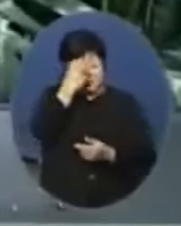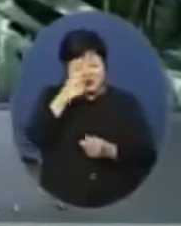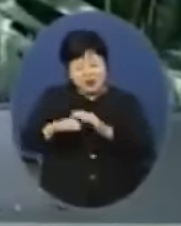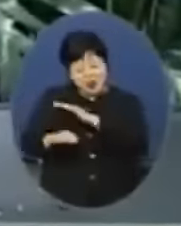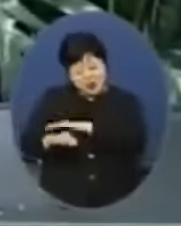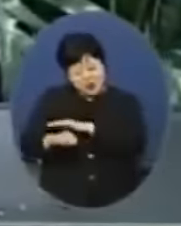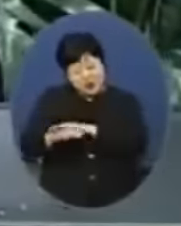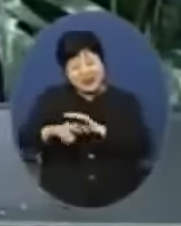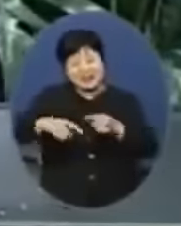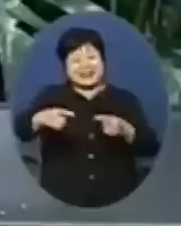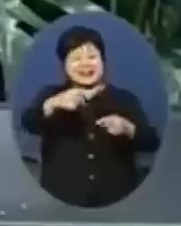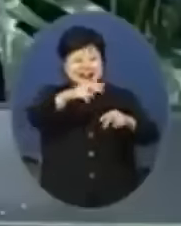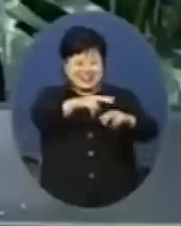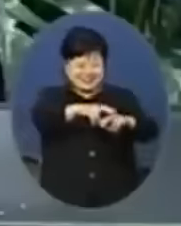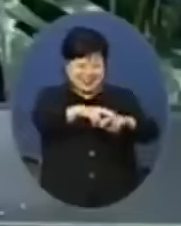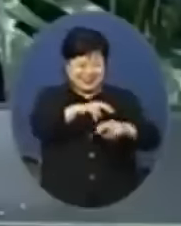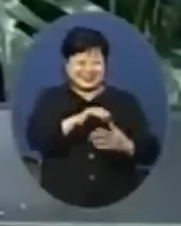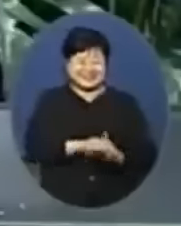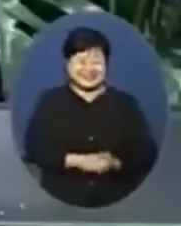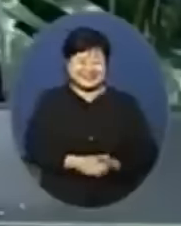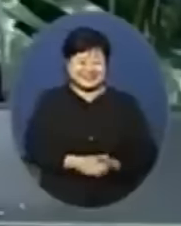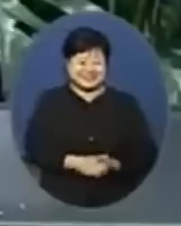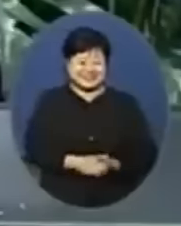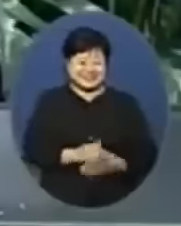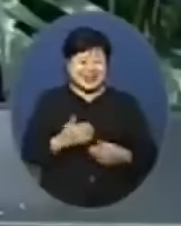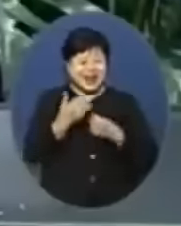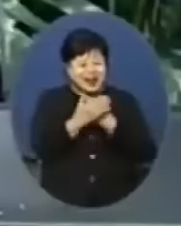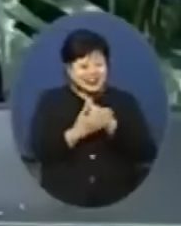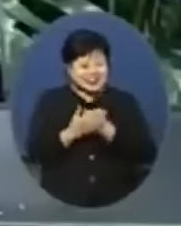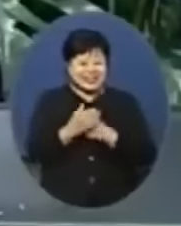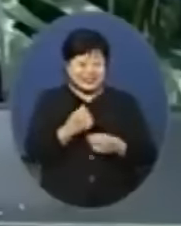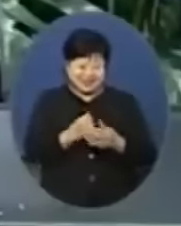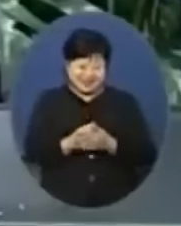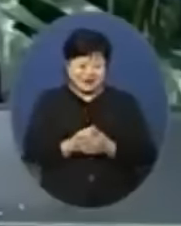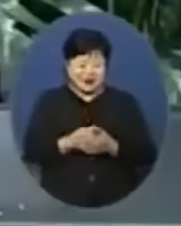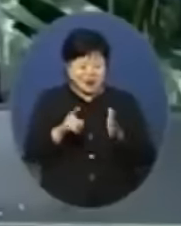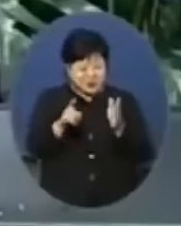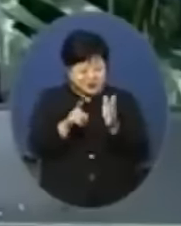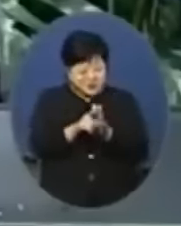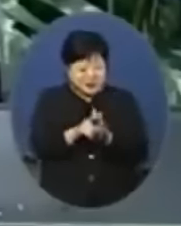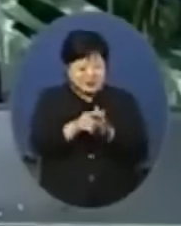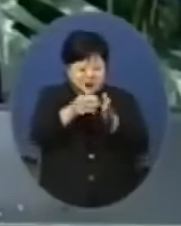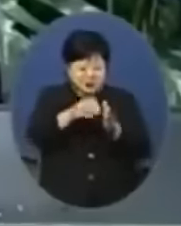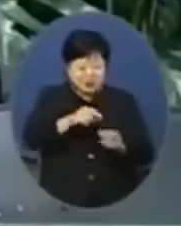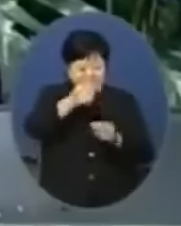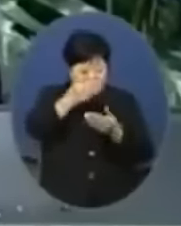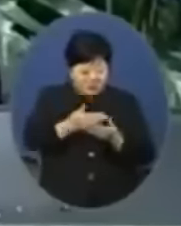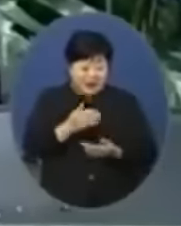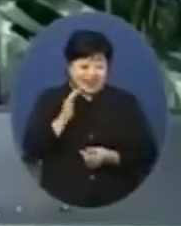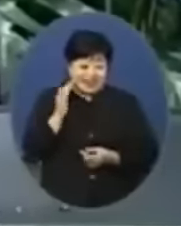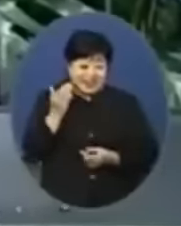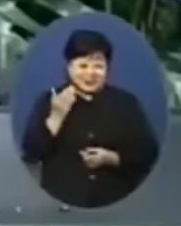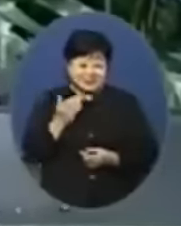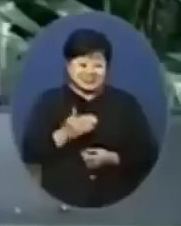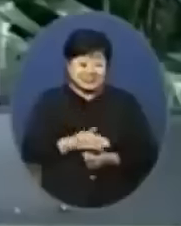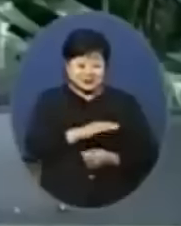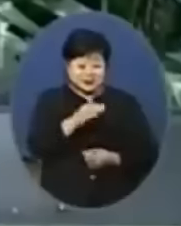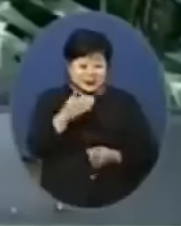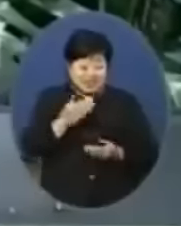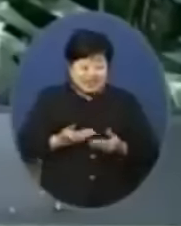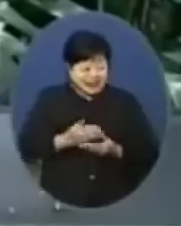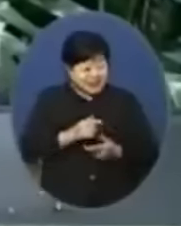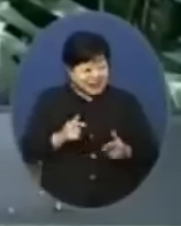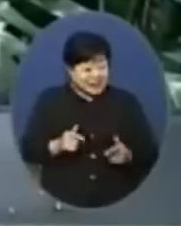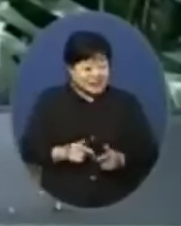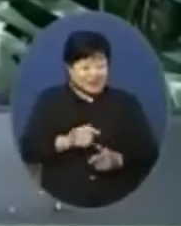우편에 들어가 앉는 것입니다. 그 은혜를 인하여 믿음으로 말미암아 구원을 얻었나니 이것이 우리에게서 난